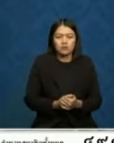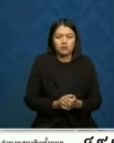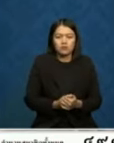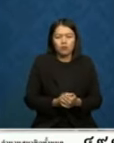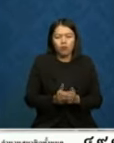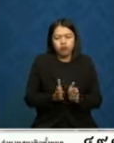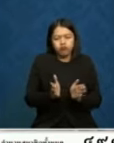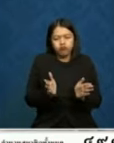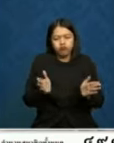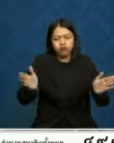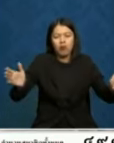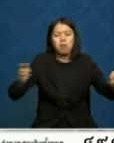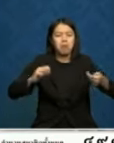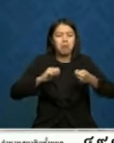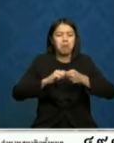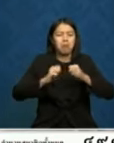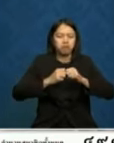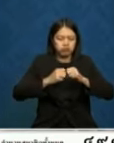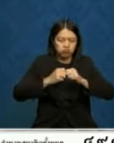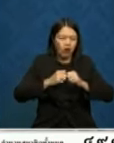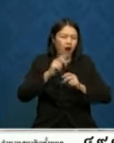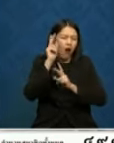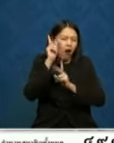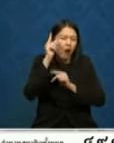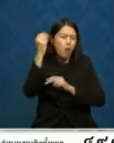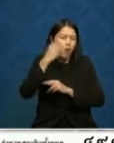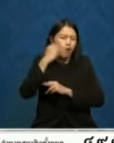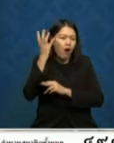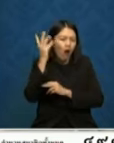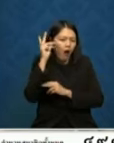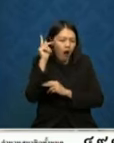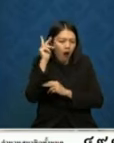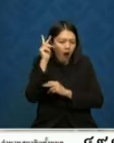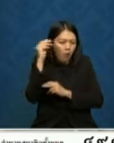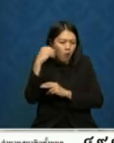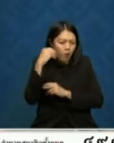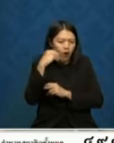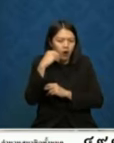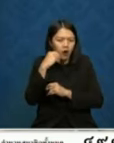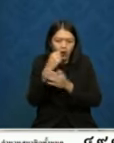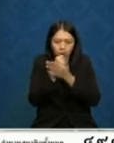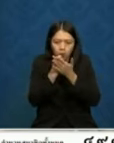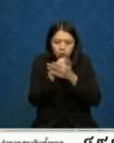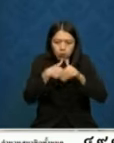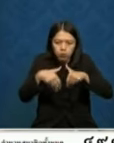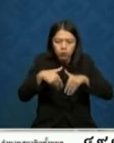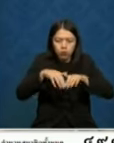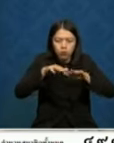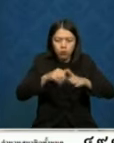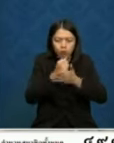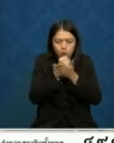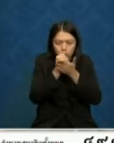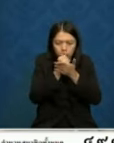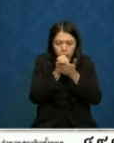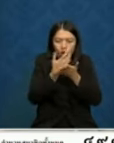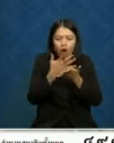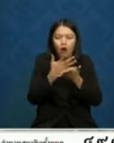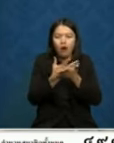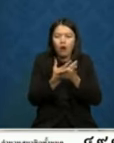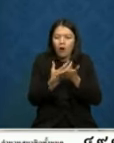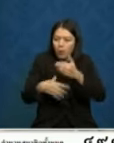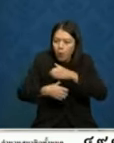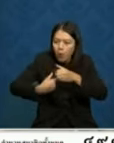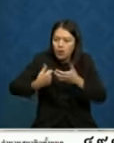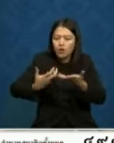กว้างจริงๆครับเป็นข่าวอยู่ทุกวี่ทุกวันเรียกได้ว่าพอมีเด็กติดยาในชุมชนปัญหาลักเล็กขโม